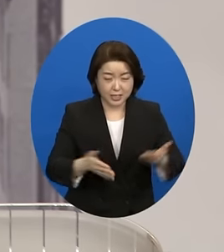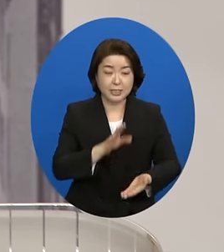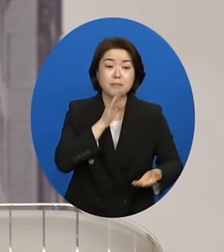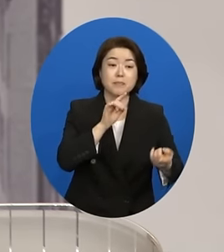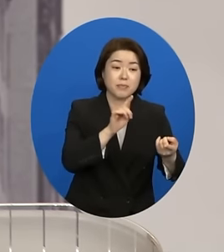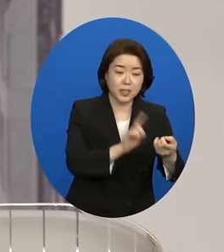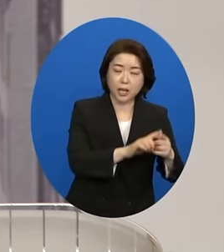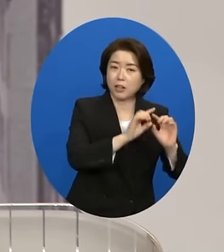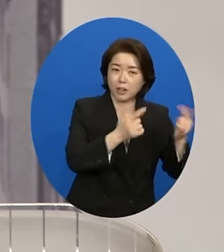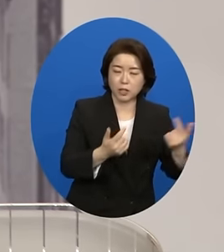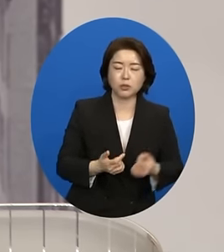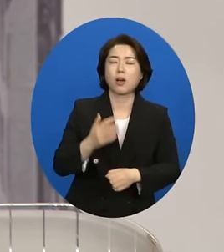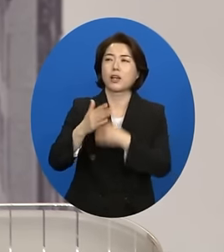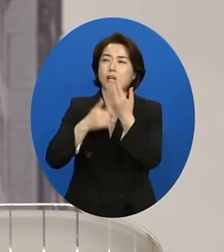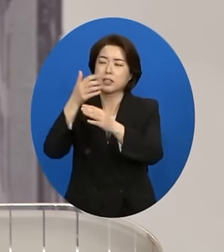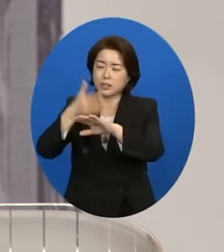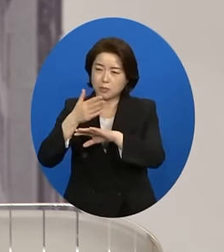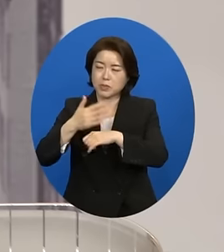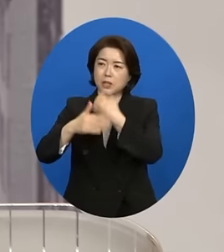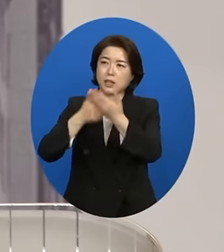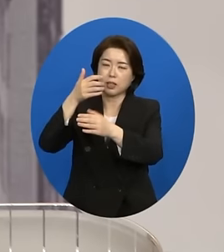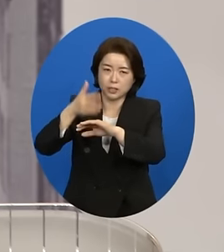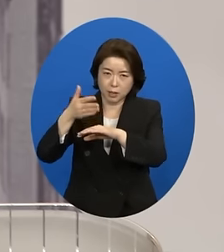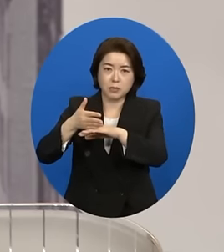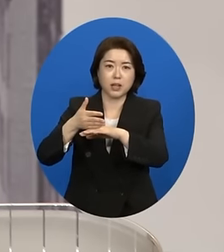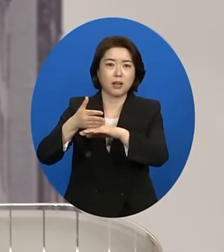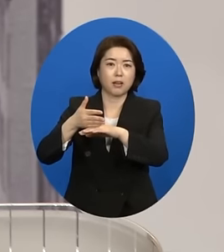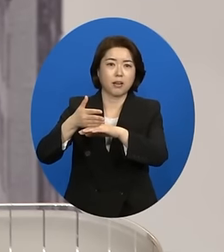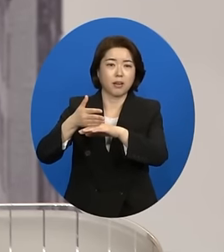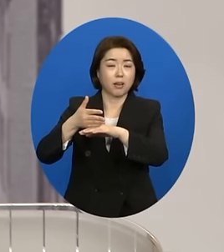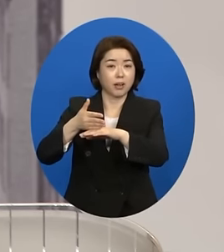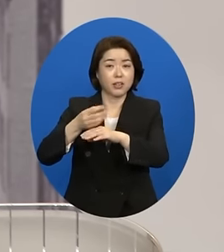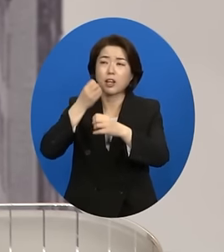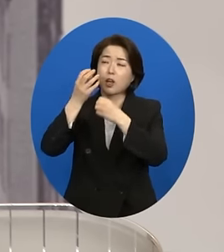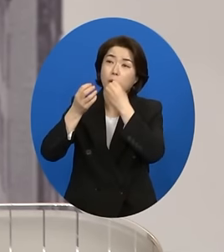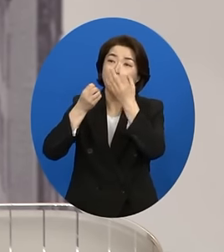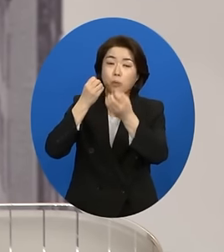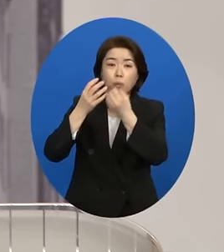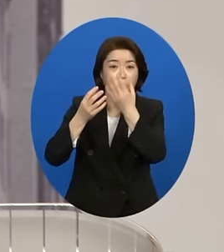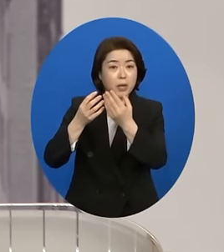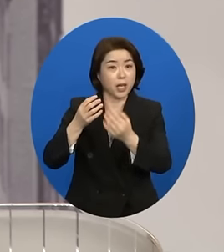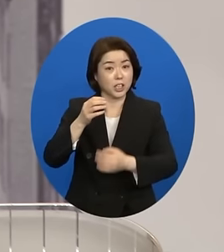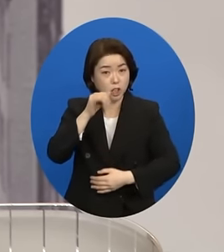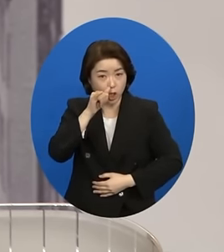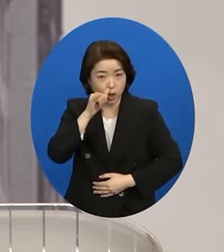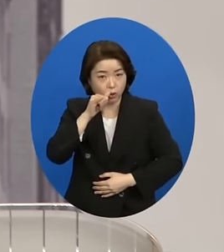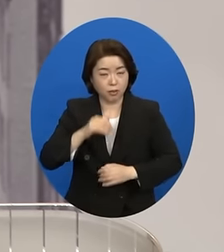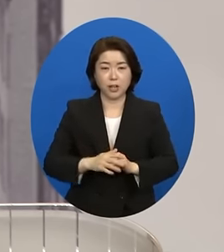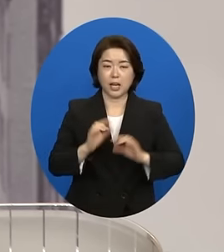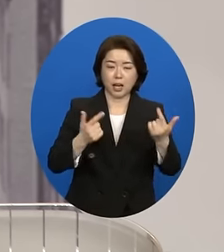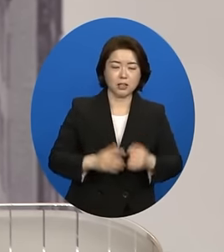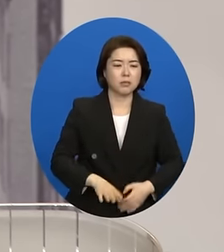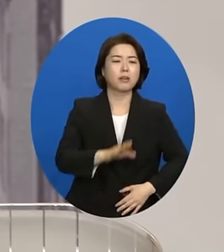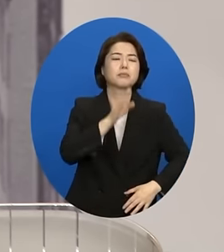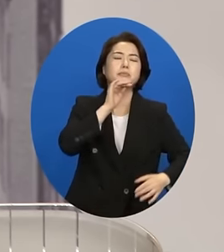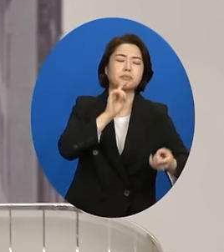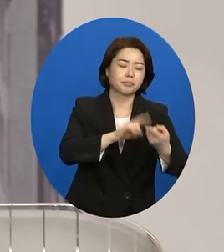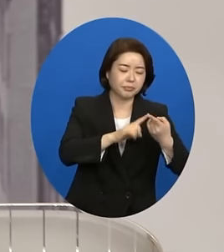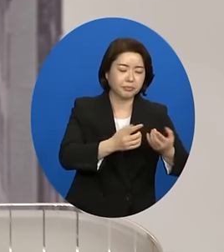하나님 감사합니다, 감사합니다, 감사합니다, 그렇게 살았는가? 아니면 당연하게